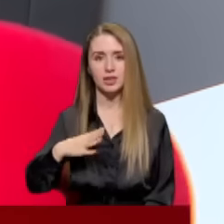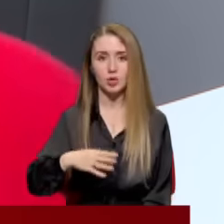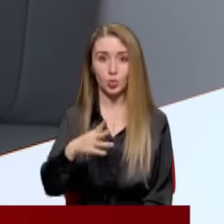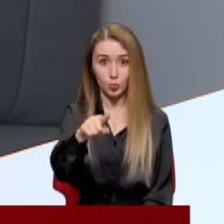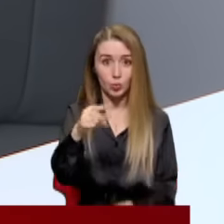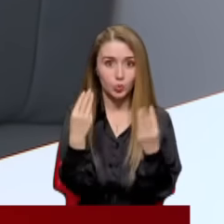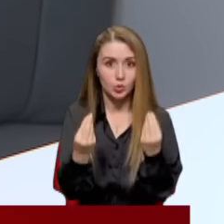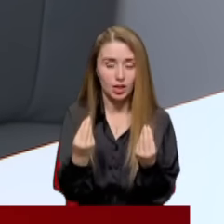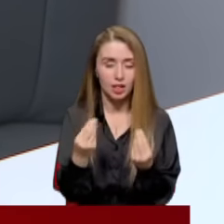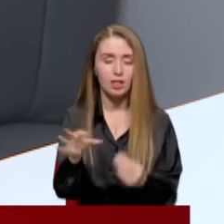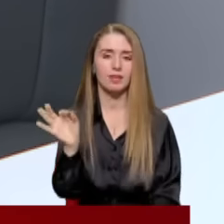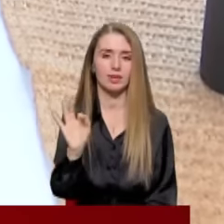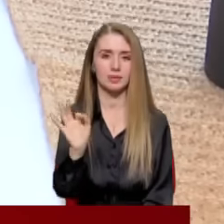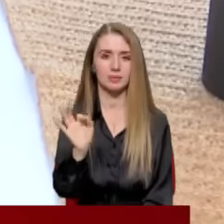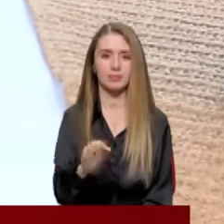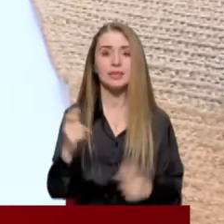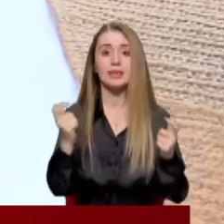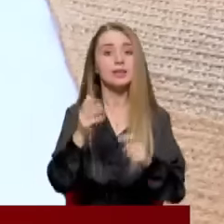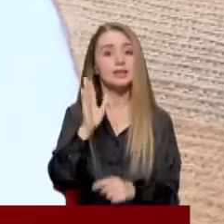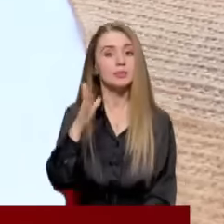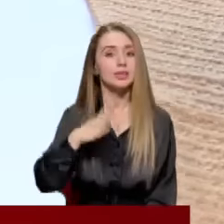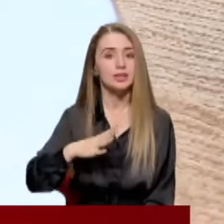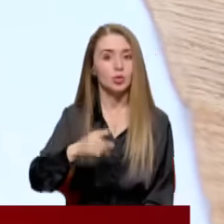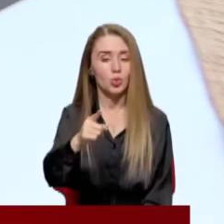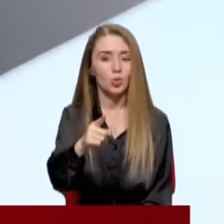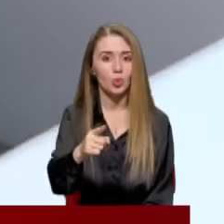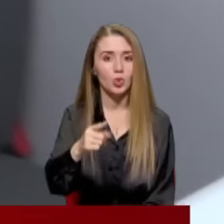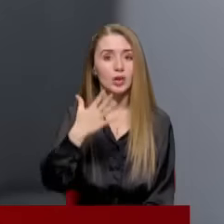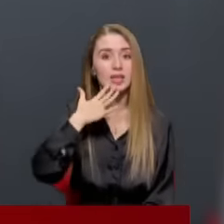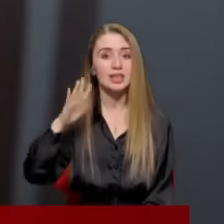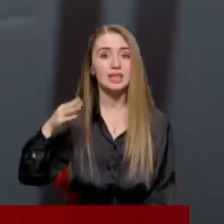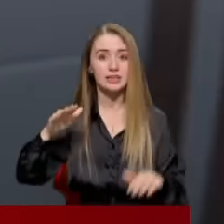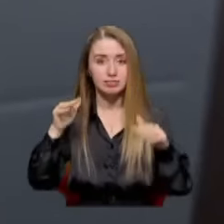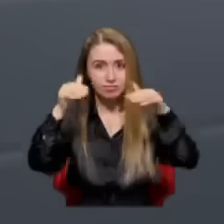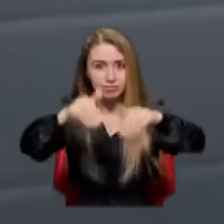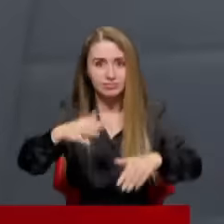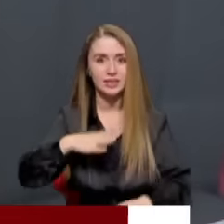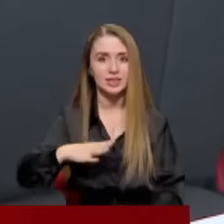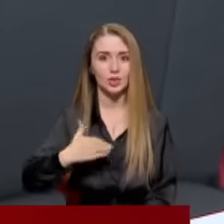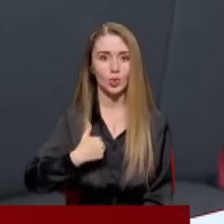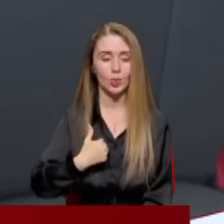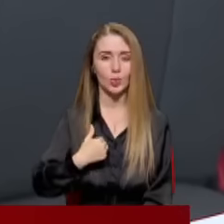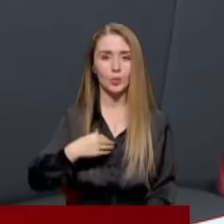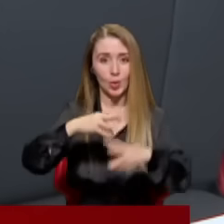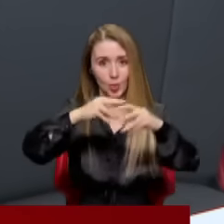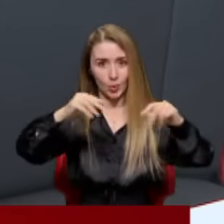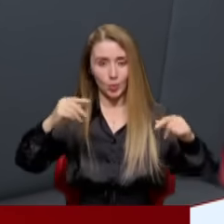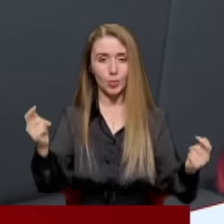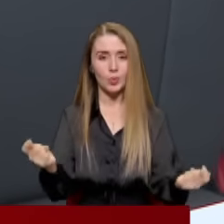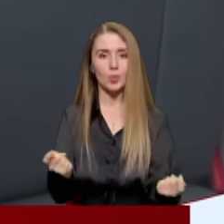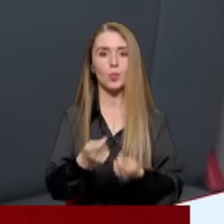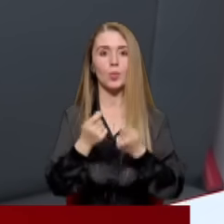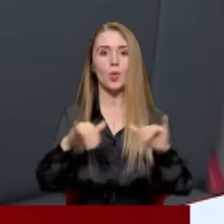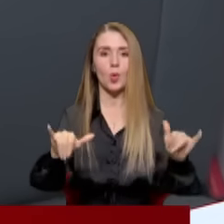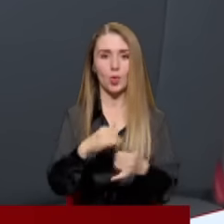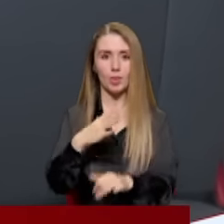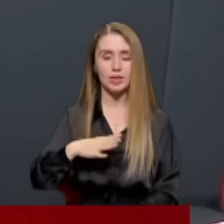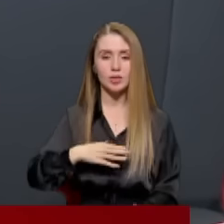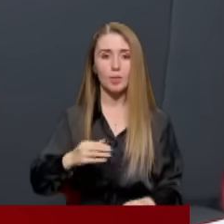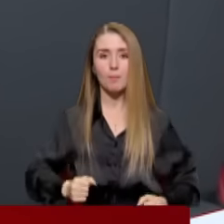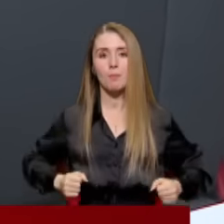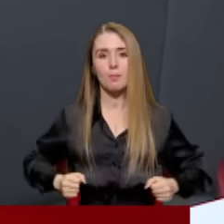mi bu karavan? Evet. Nereye gitmek istersin? Denize girmek isterim. Kumla oynamak isterim.